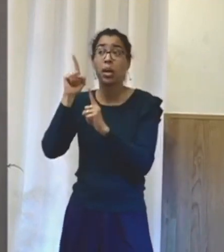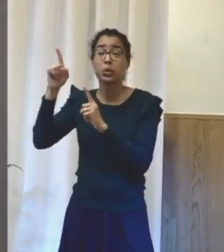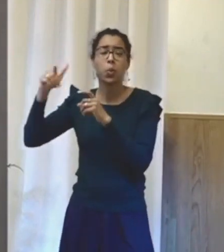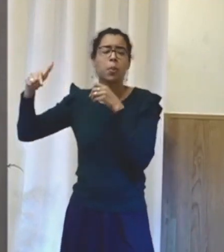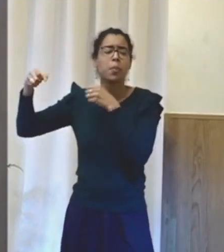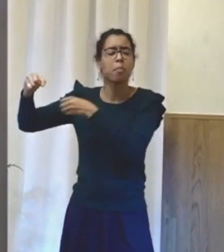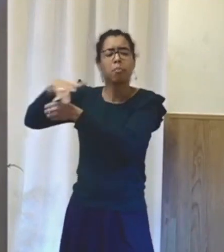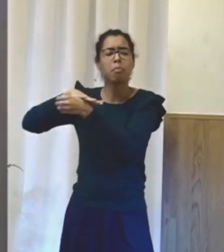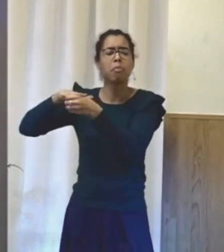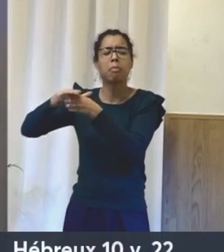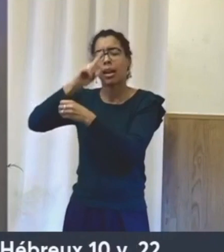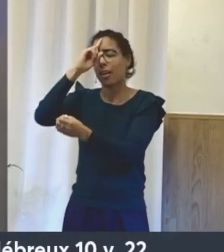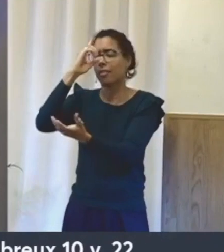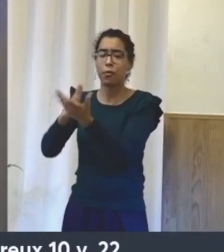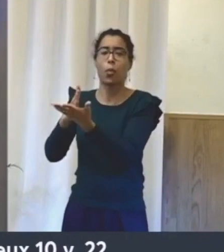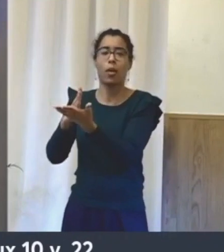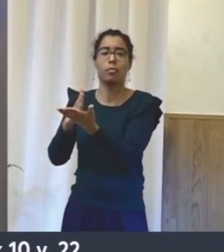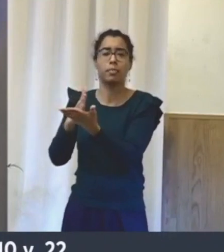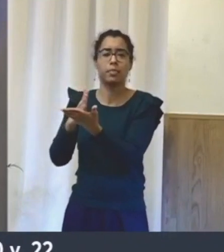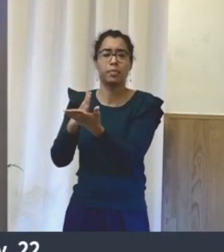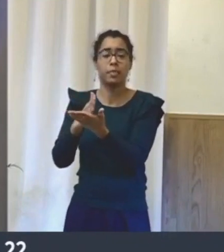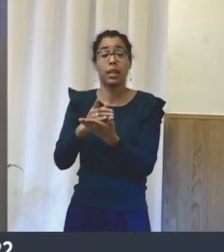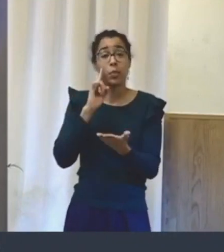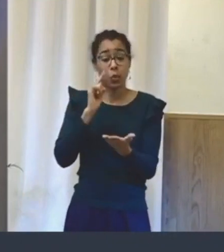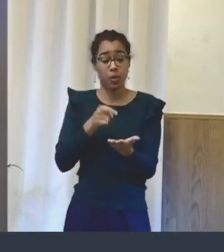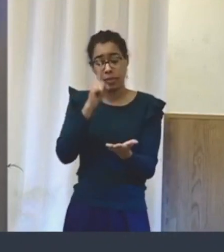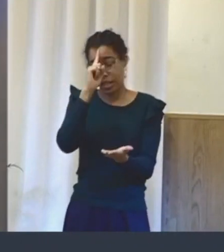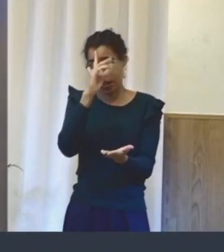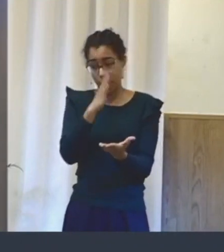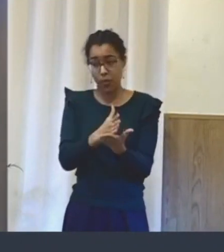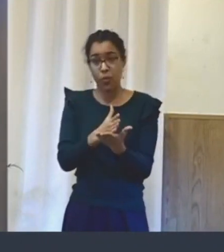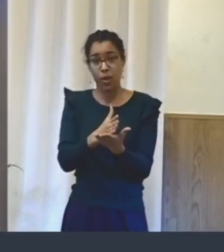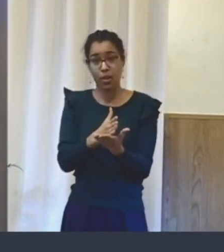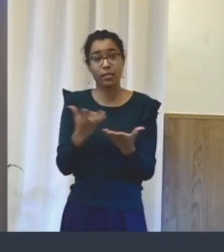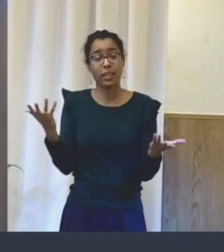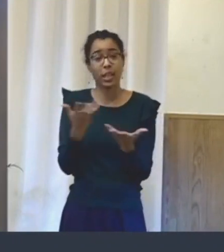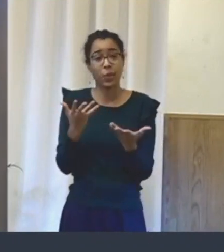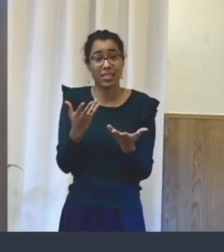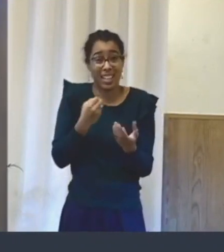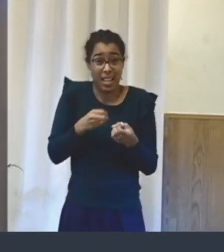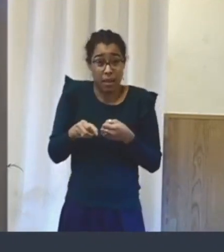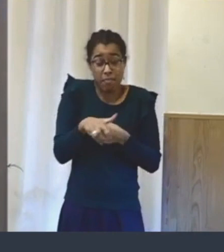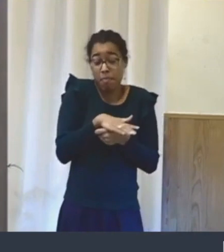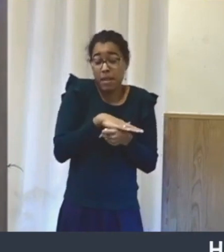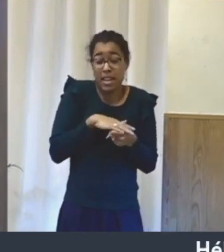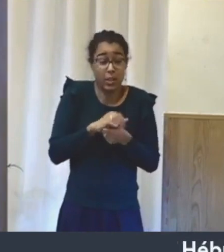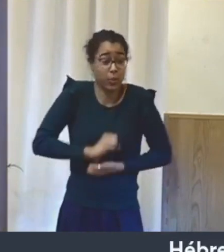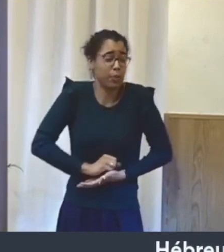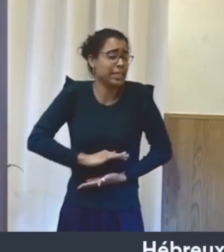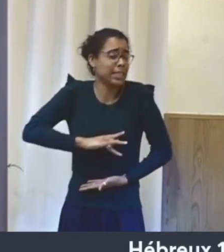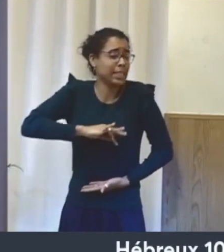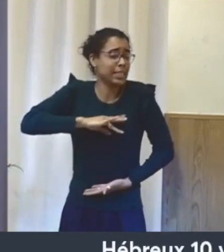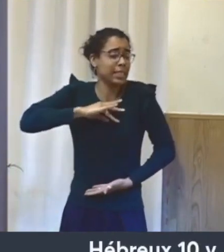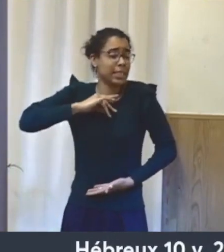de la foi. » La foi, c'est une plénitude. La plénitude